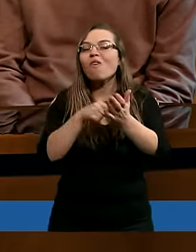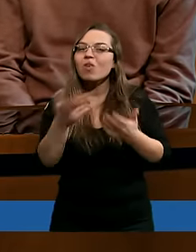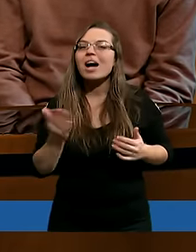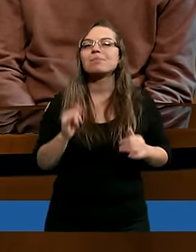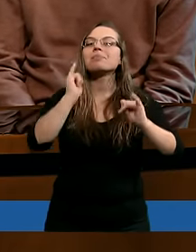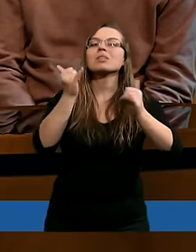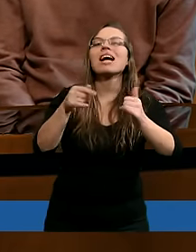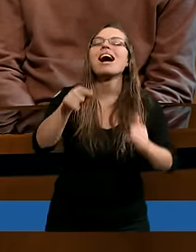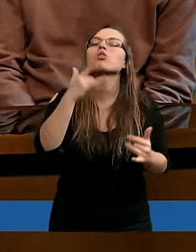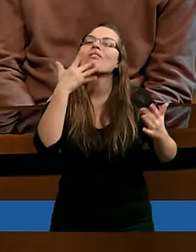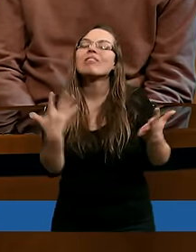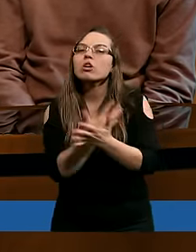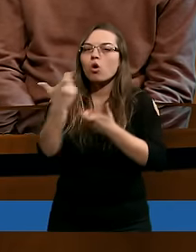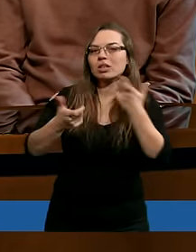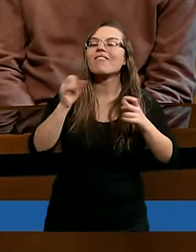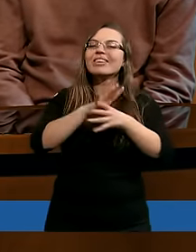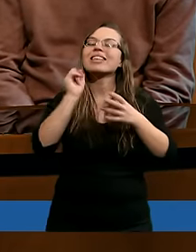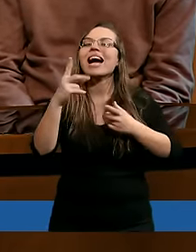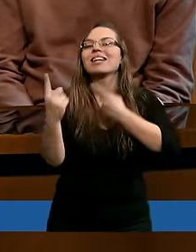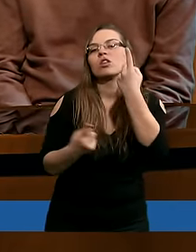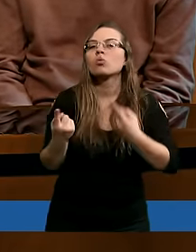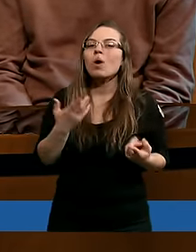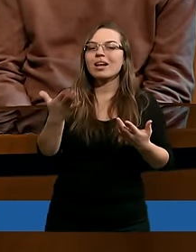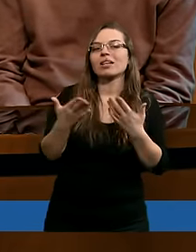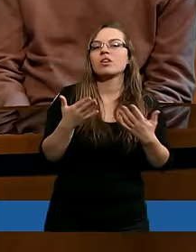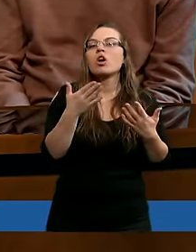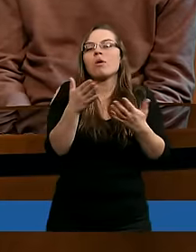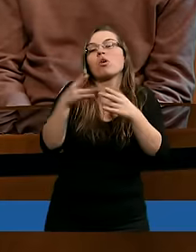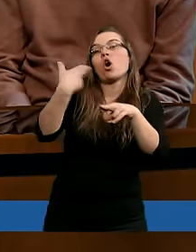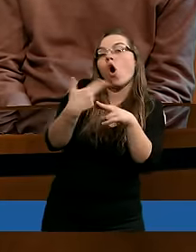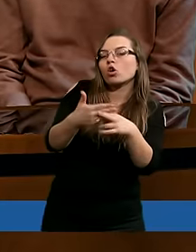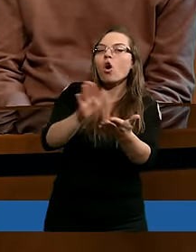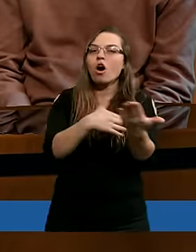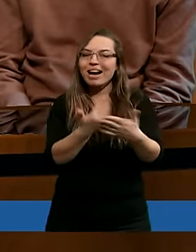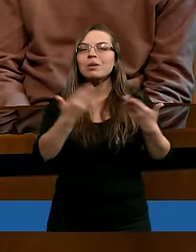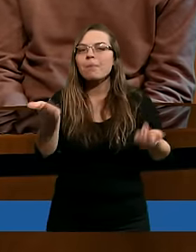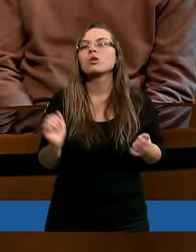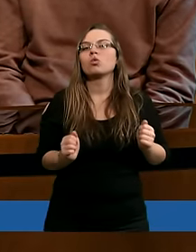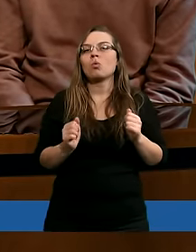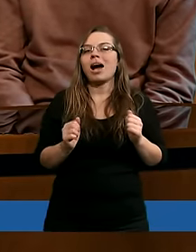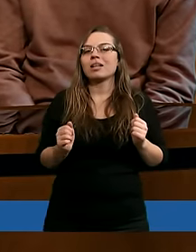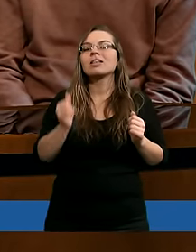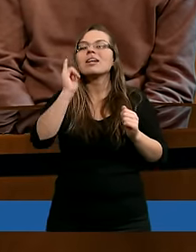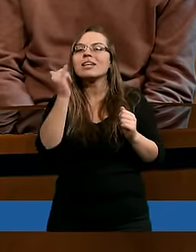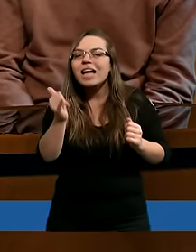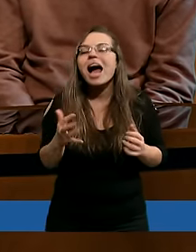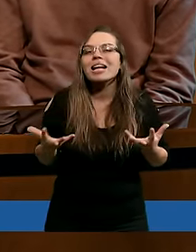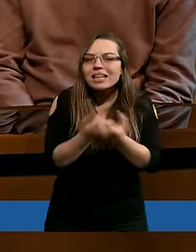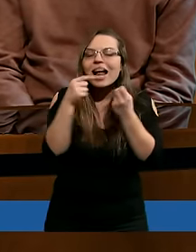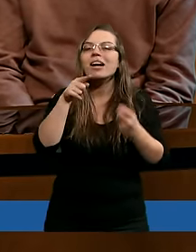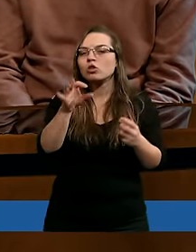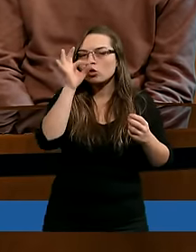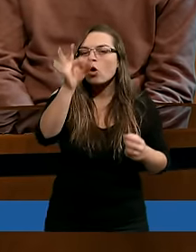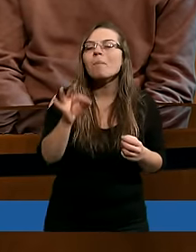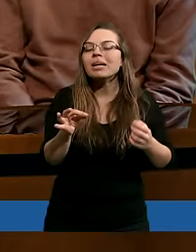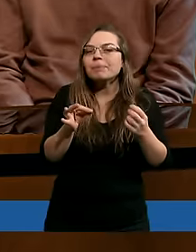właśnie. Jak to nie wykorzystać takiej sytuacji? Palił, rozchorował się. Jak znaleźć tutaj